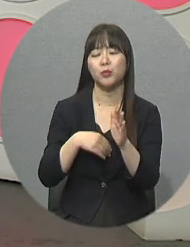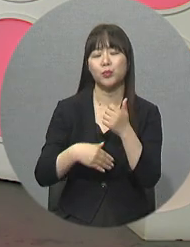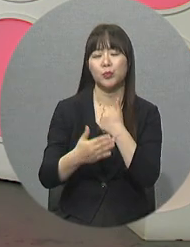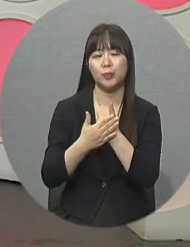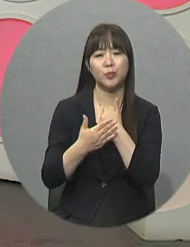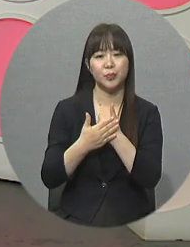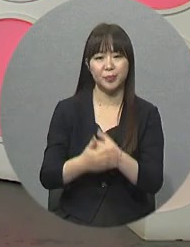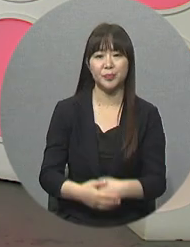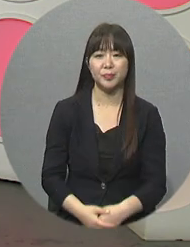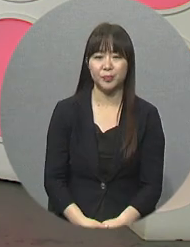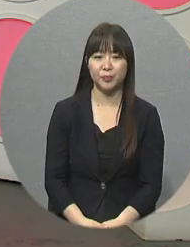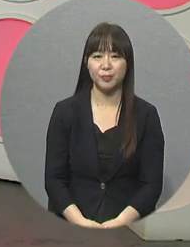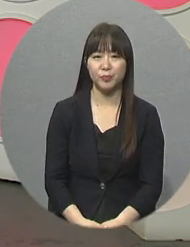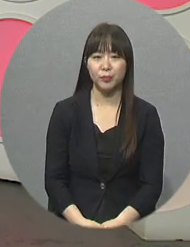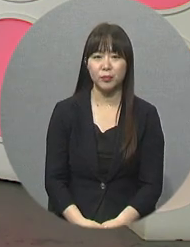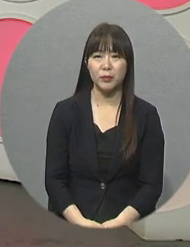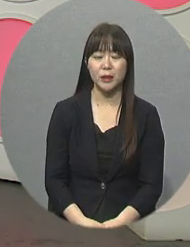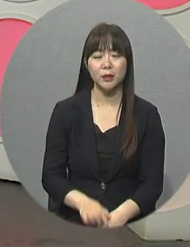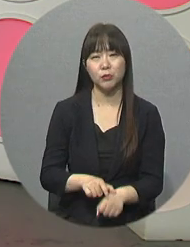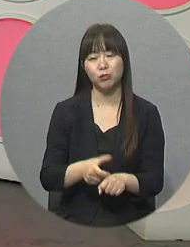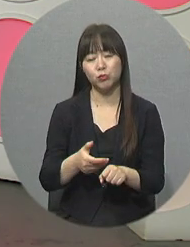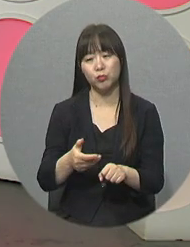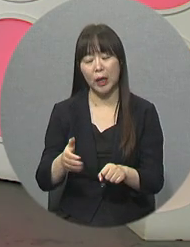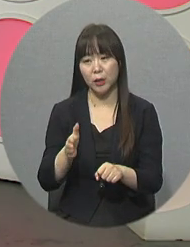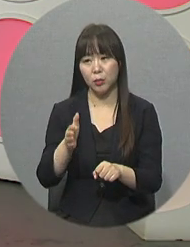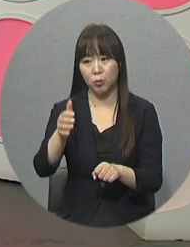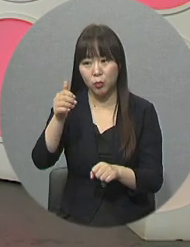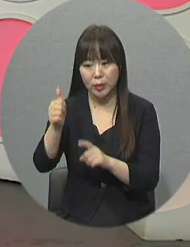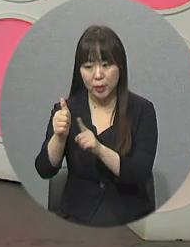도와주셨습니다. 나중에 과장님께서